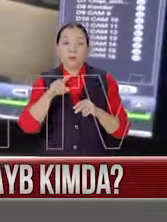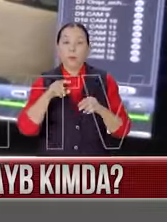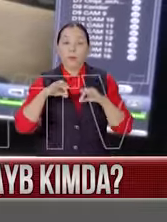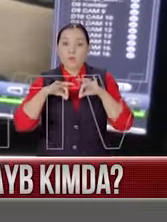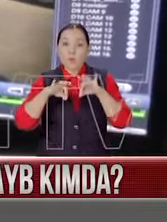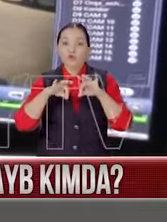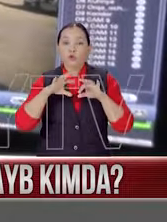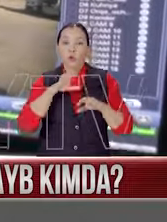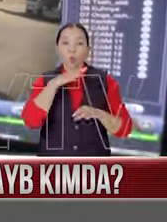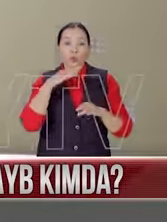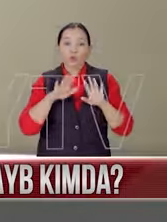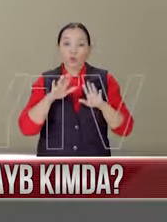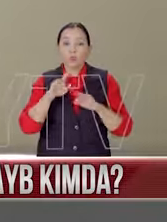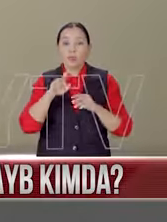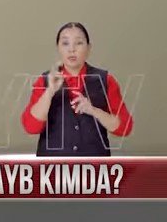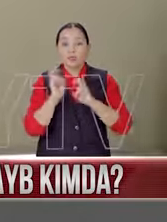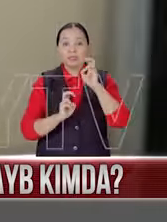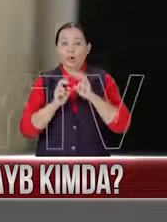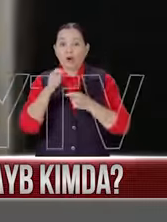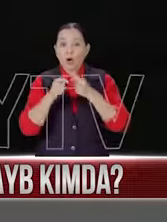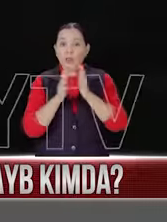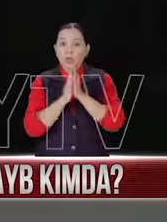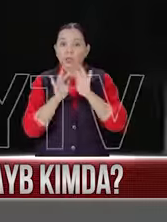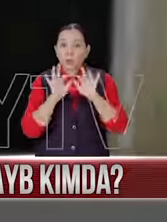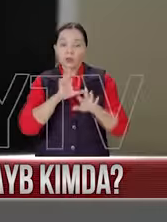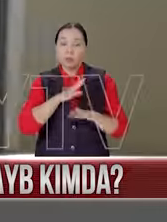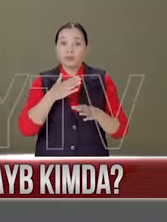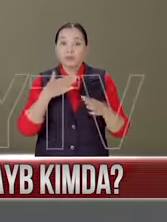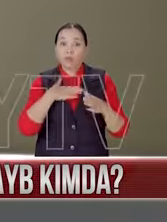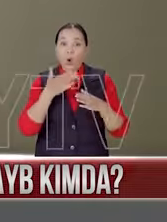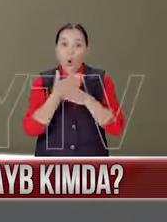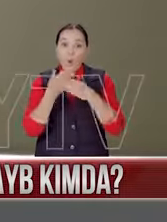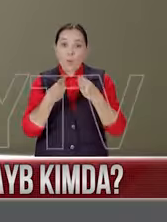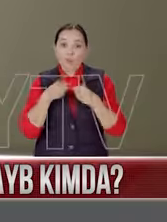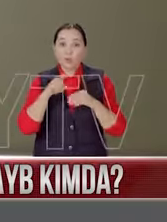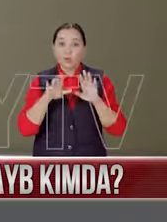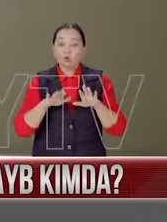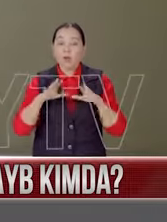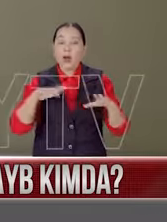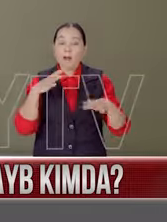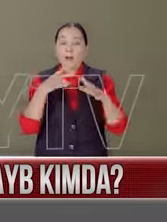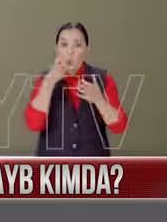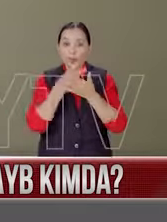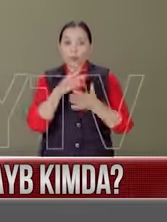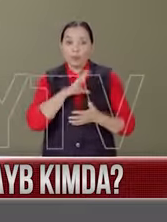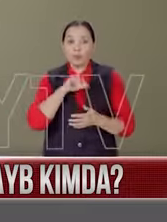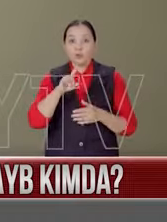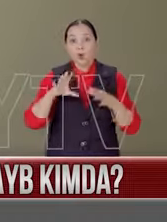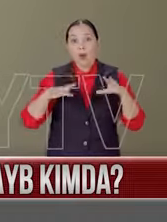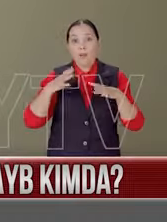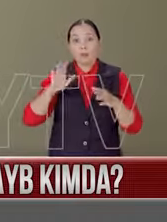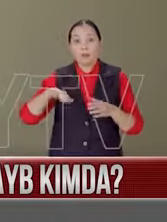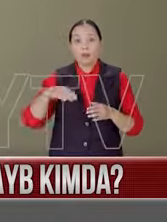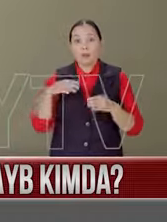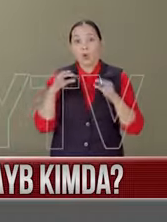o'sha yurgan, ko'p yurgan o'sha kun. Zavod rahbaridan iltimos qildik, ular bizga ko'mak berdi va o'sha kundagi harakatni ko'rsatib berdi. Ana o'sha